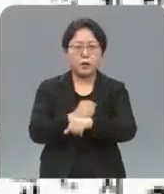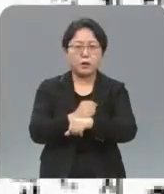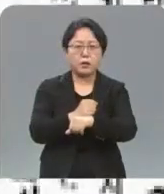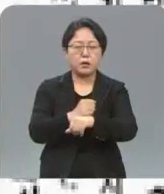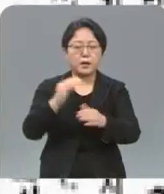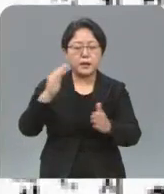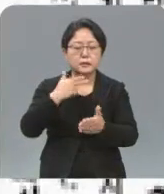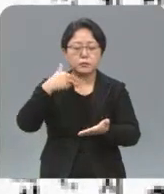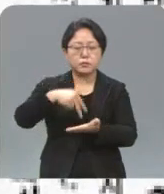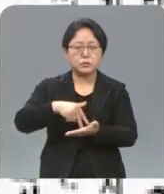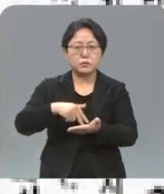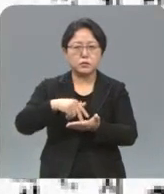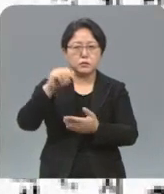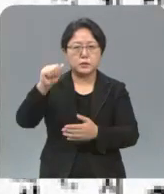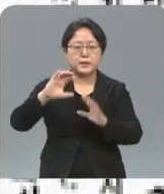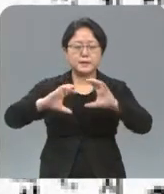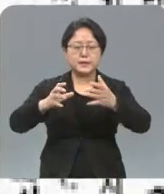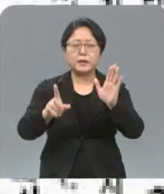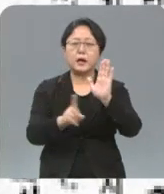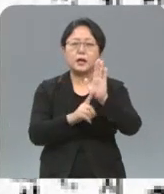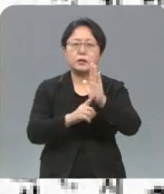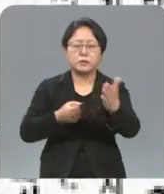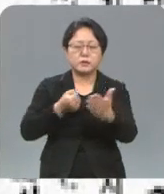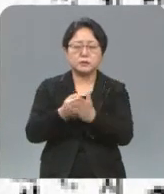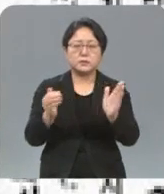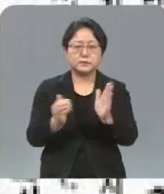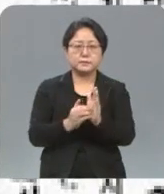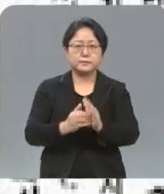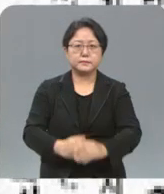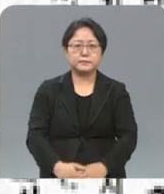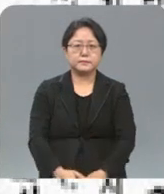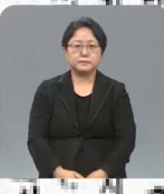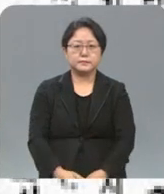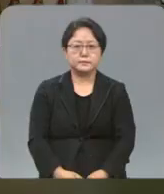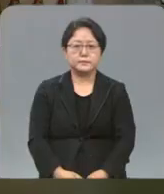학생 독립운동을 전 세계에 알리기로 결의했습니다.